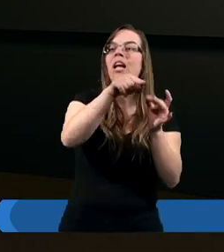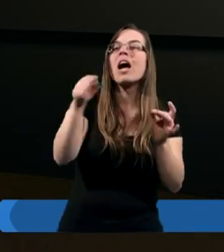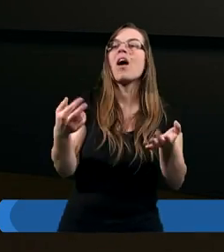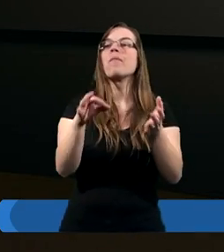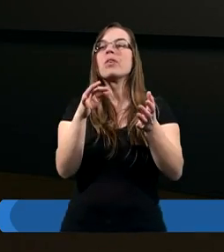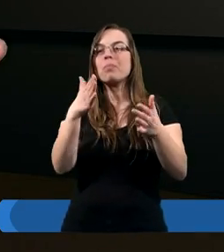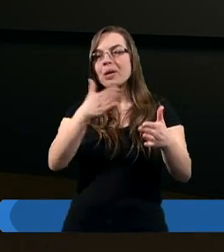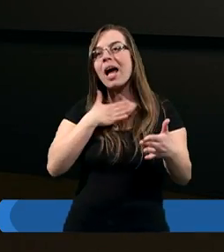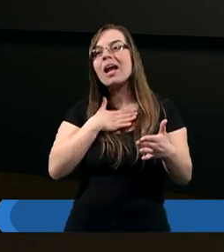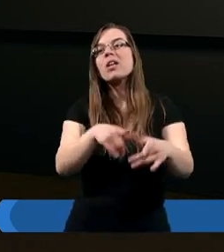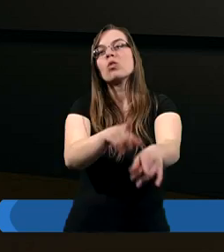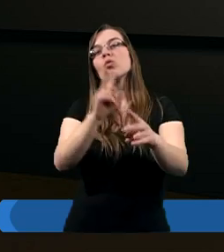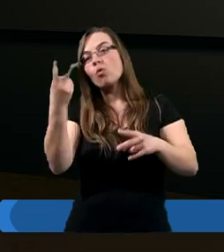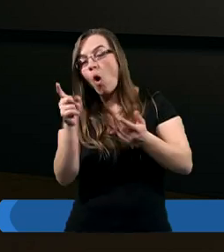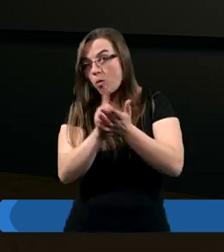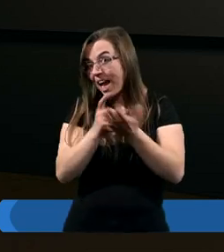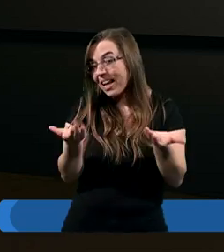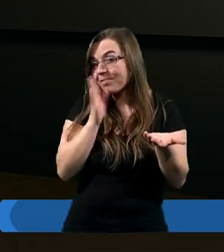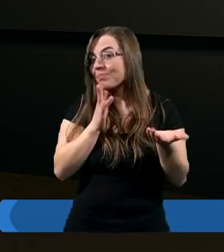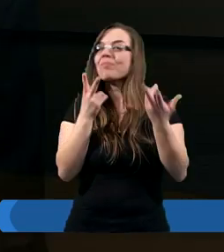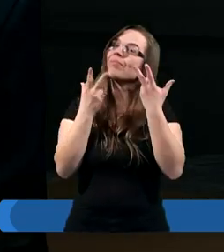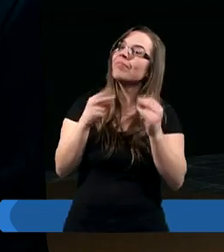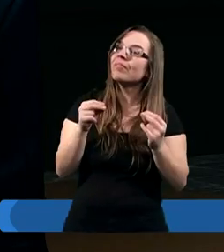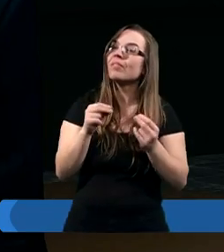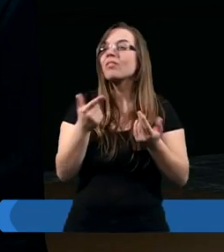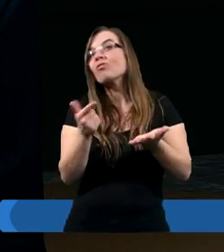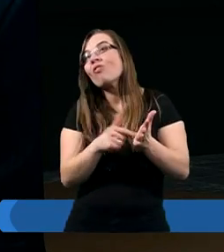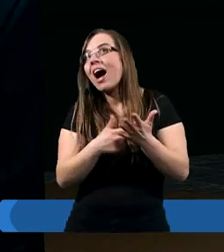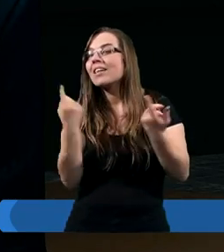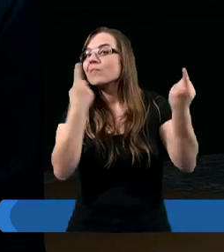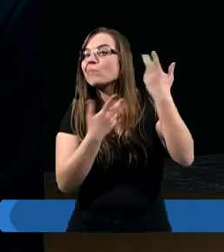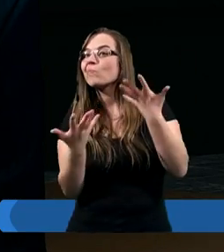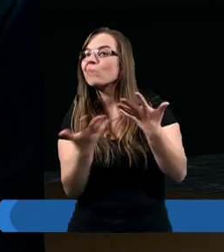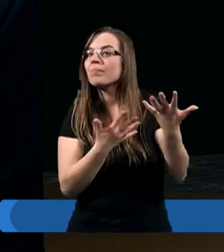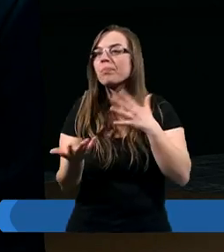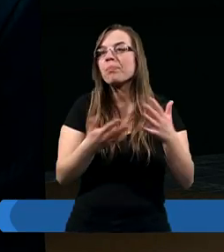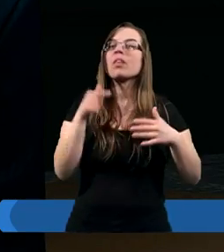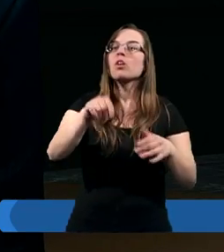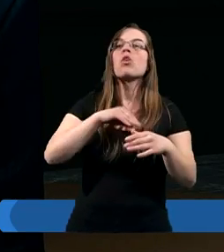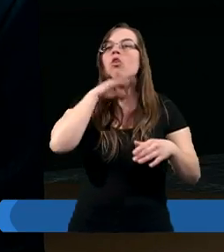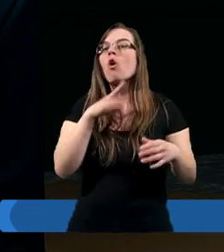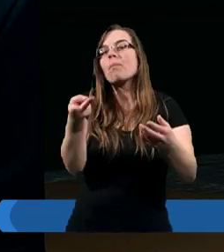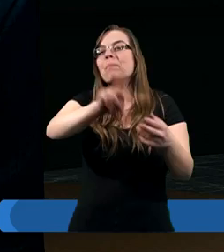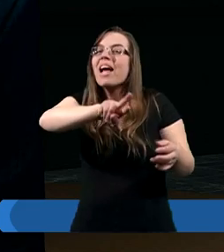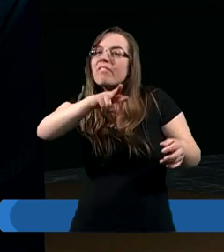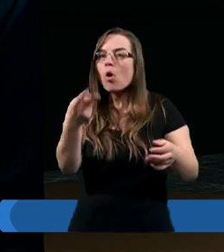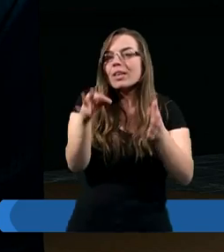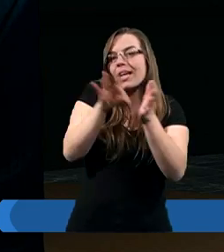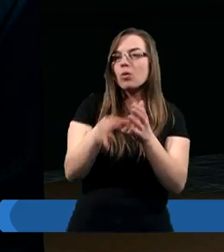czasów Noego, mieli drugą szansę? No właśnie. No właśnie to jest takie dosyć przewrotne